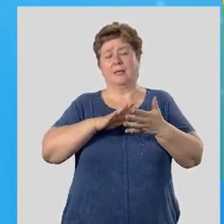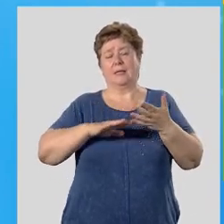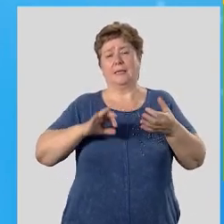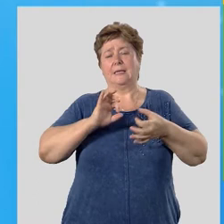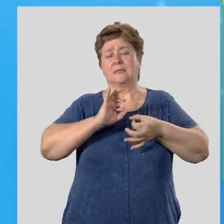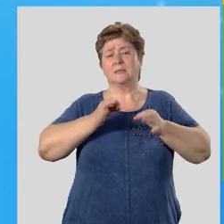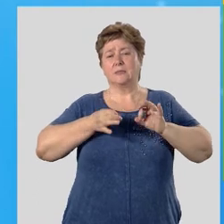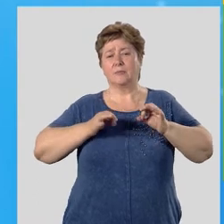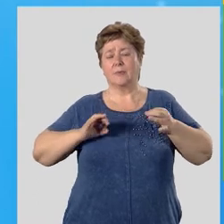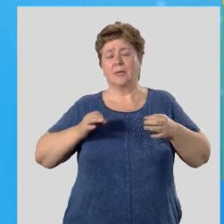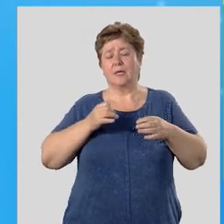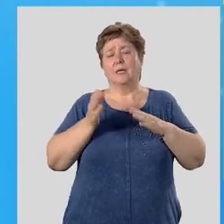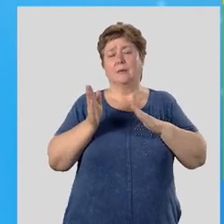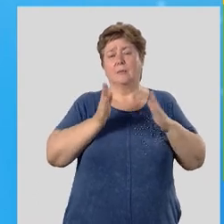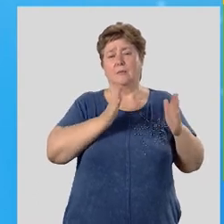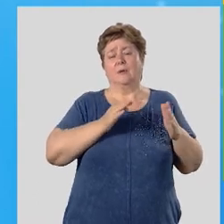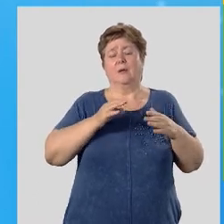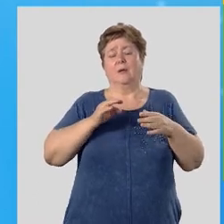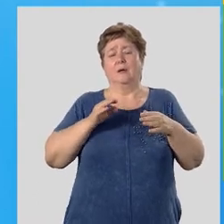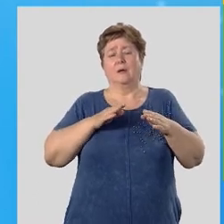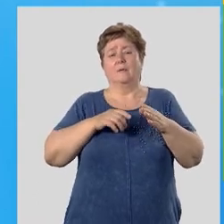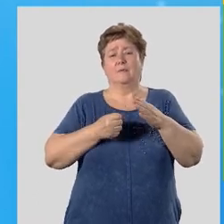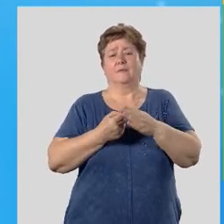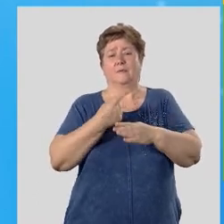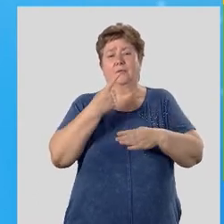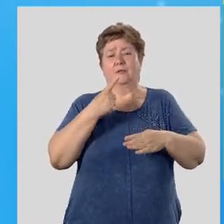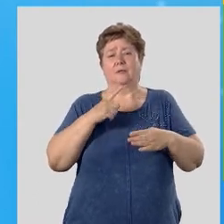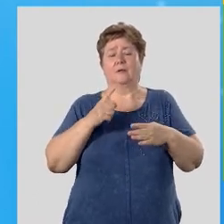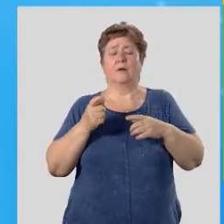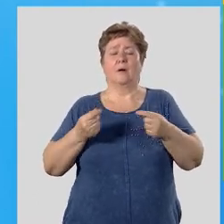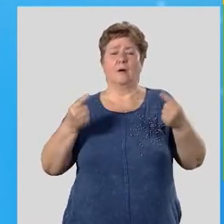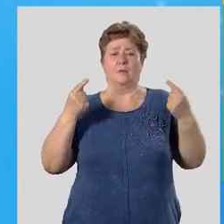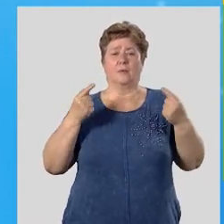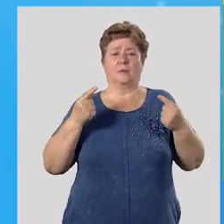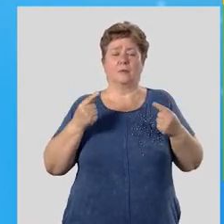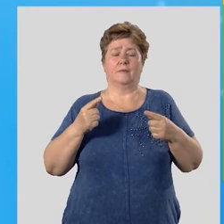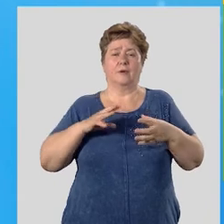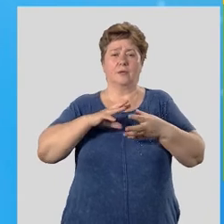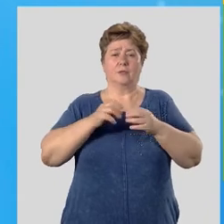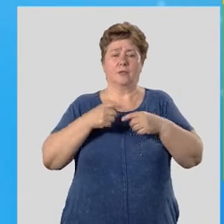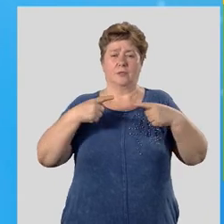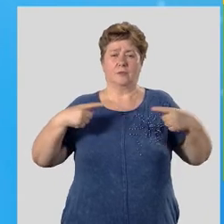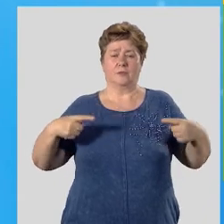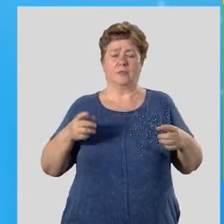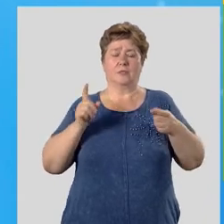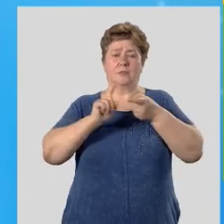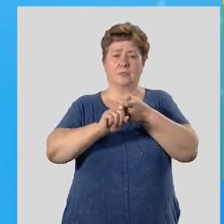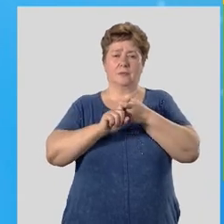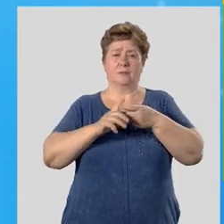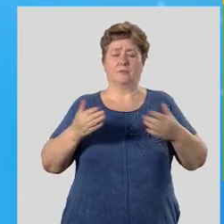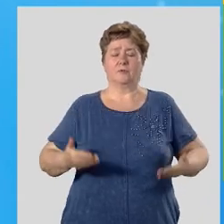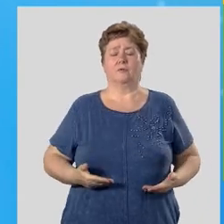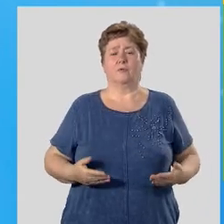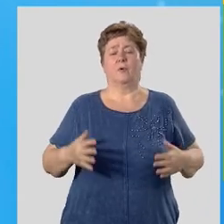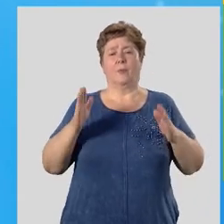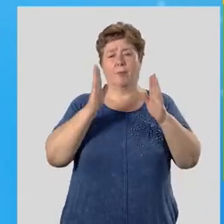длинных цепей и циклов привела к возникновению громадного числа разнообразных соединений в